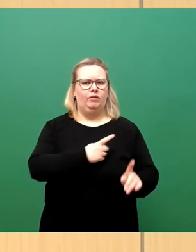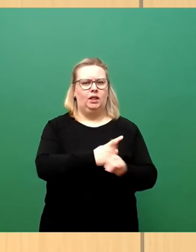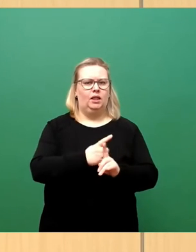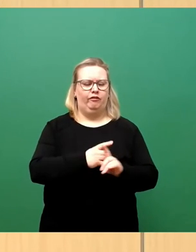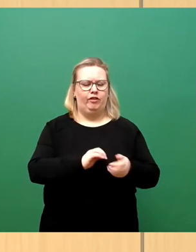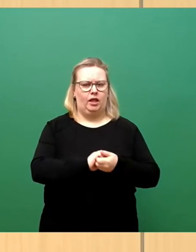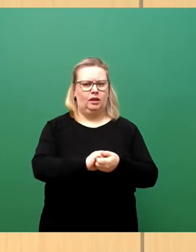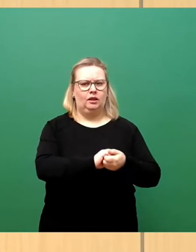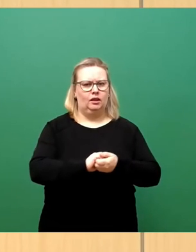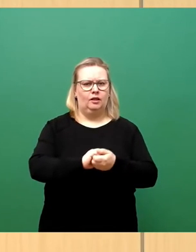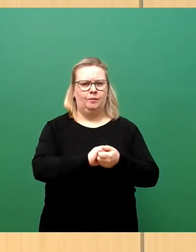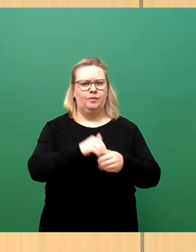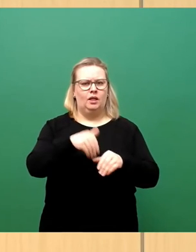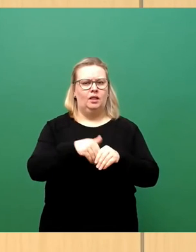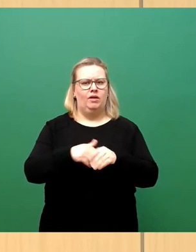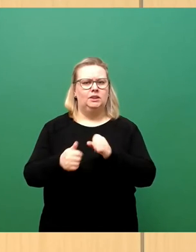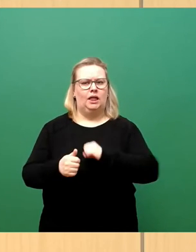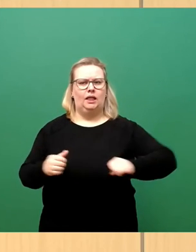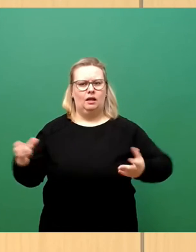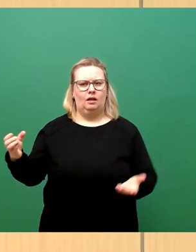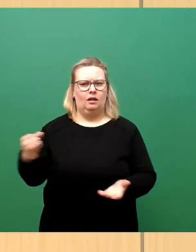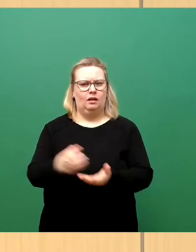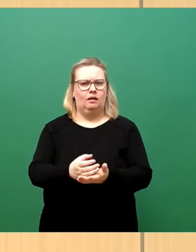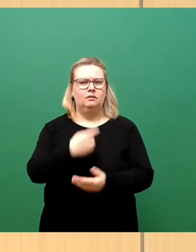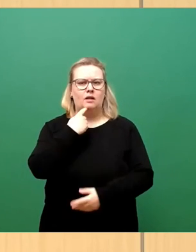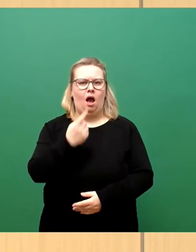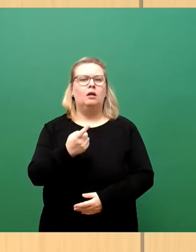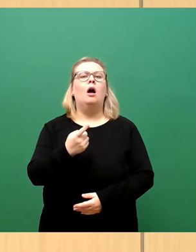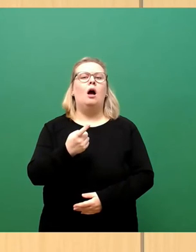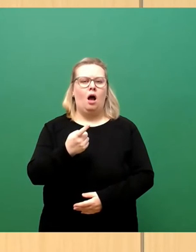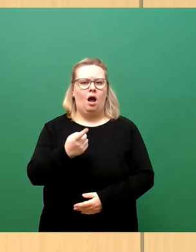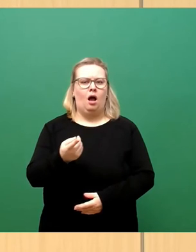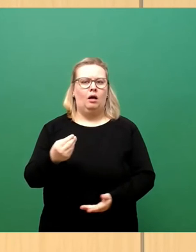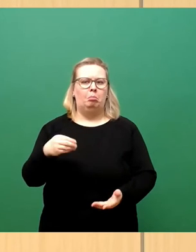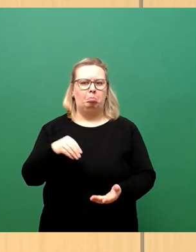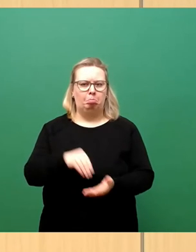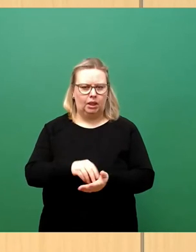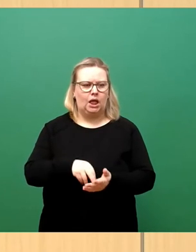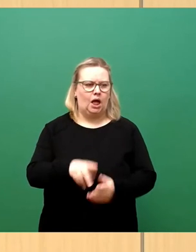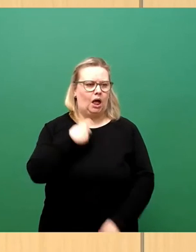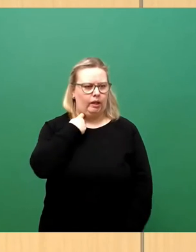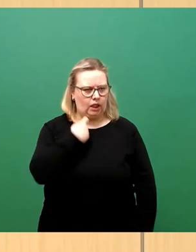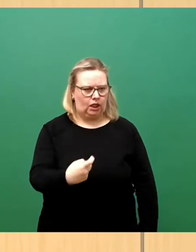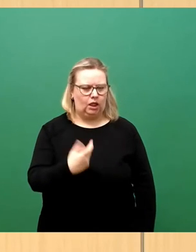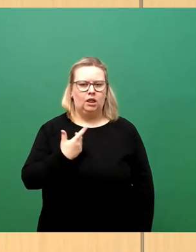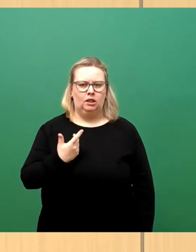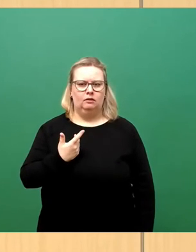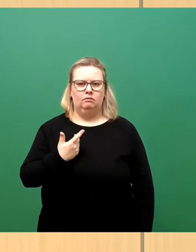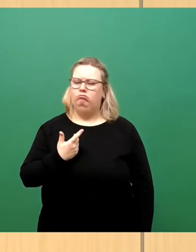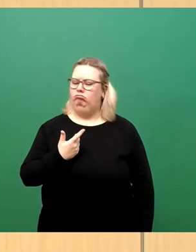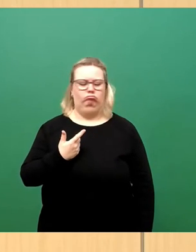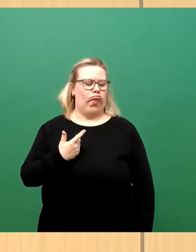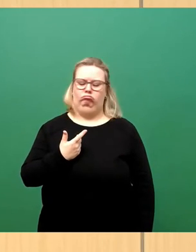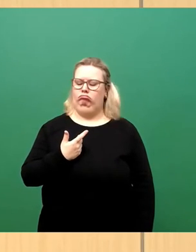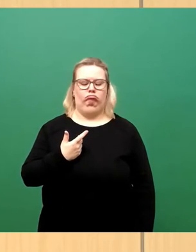ging es darum, die Linke mit am Tisch zu haben, damit es dann heißt, mitgegangen, mitgefangen, mitgehangen. Und dafür stehen wir am Ende nicht zur